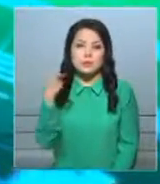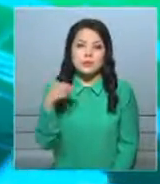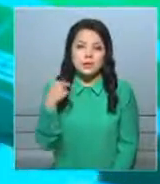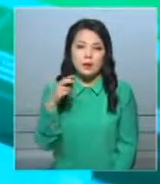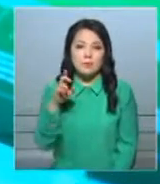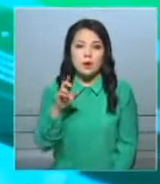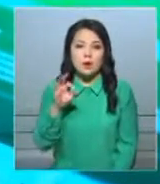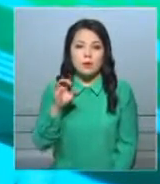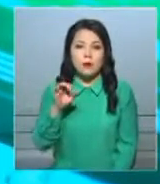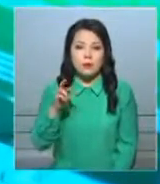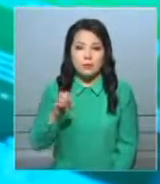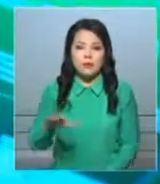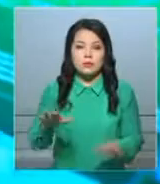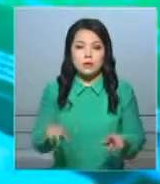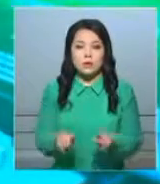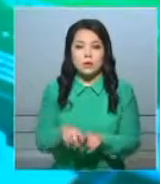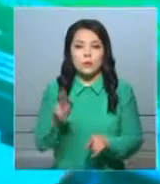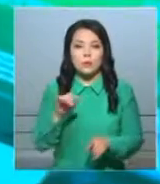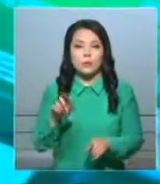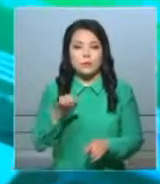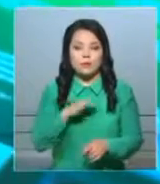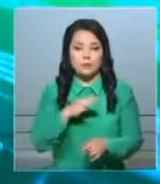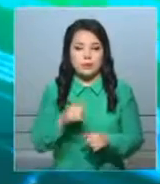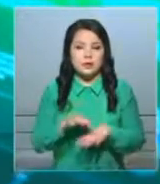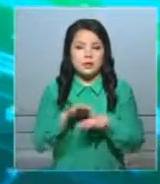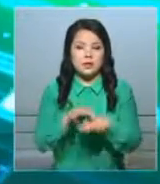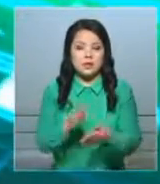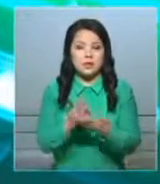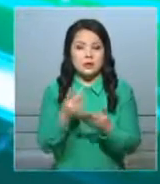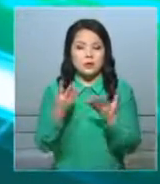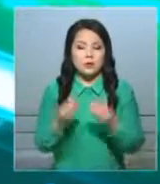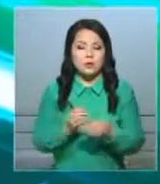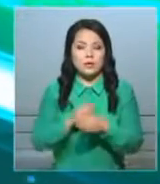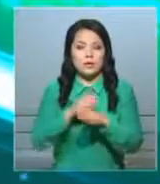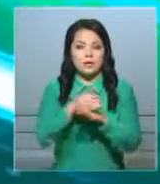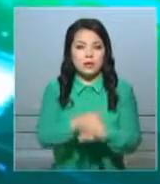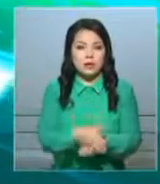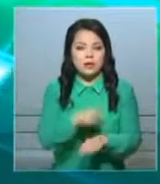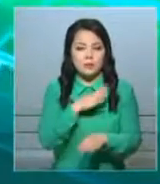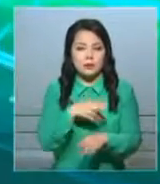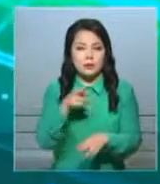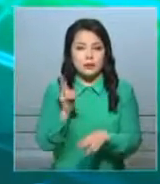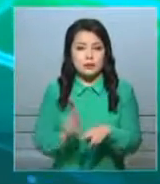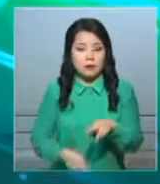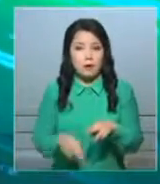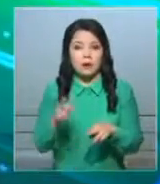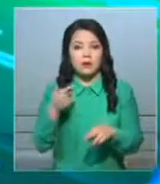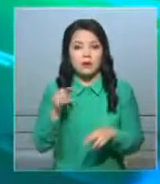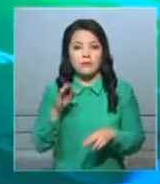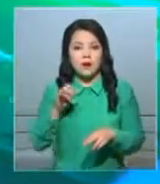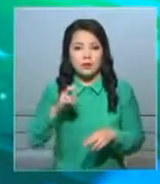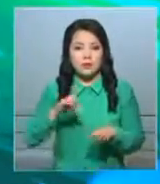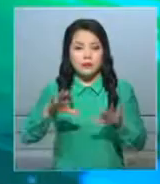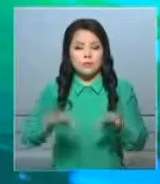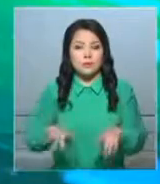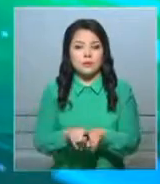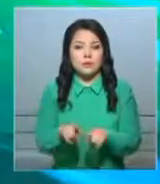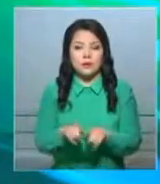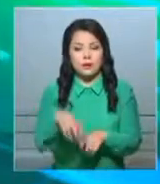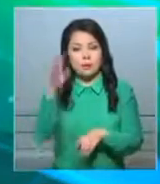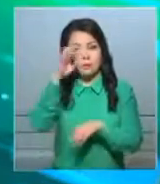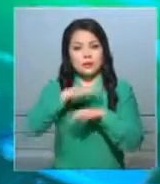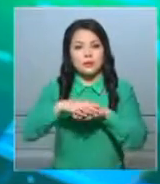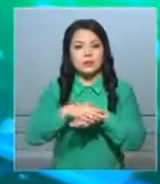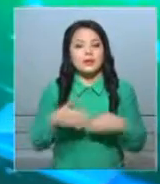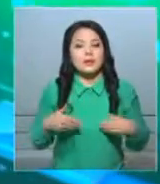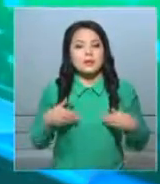АқШ президенті Барак Обаманың Кубаға жасаған 2 күндік ресми сапары аяқталды. Гаванадағы Хосе Марти әуежайынан оны мемлекеттік кеңес